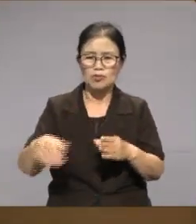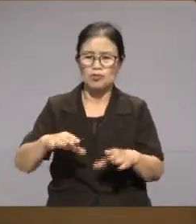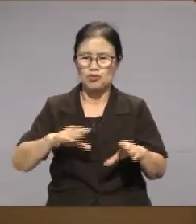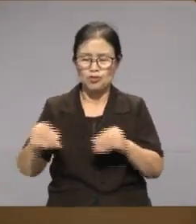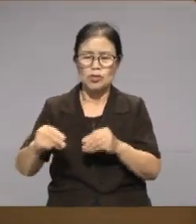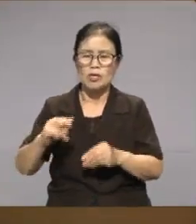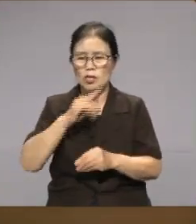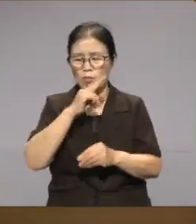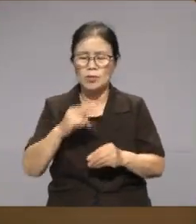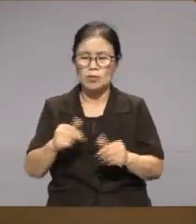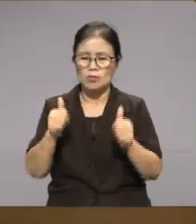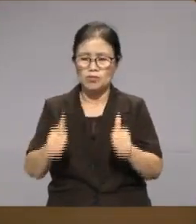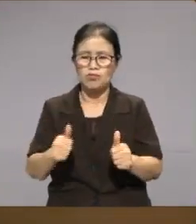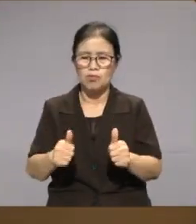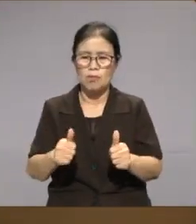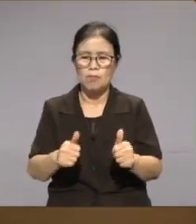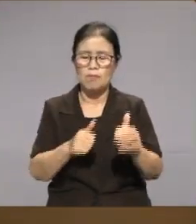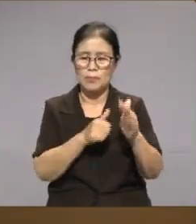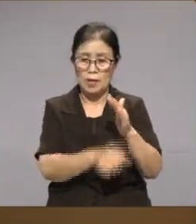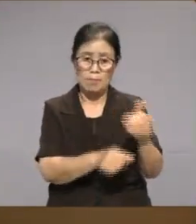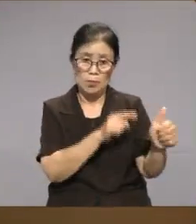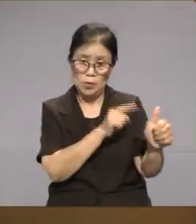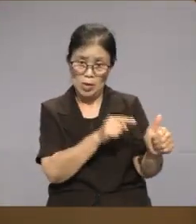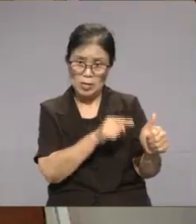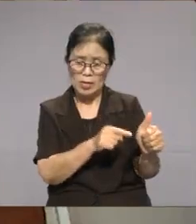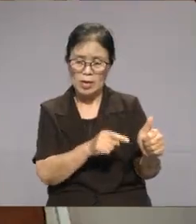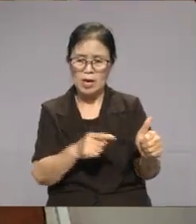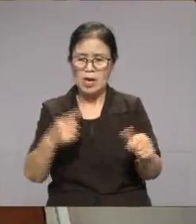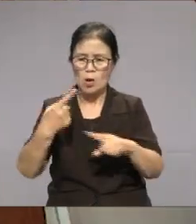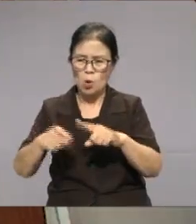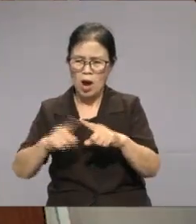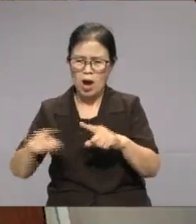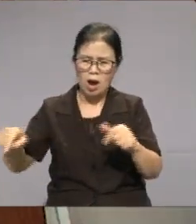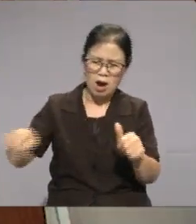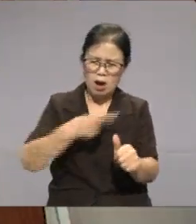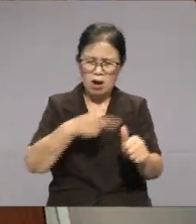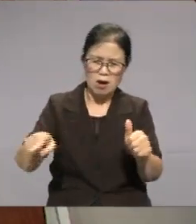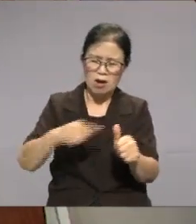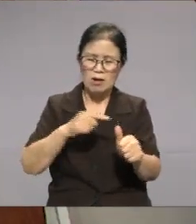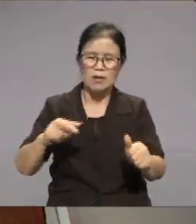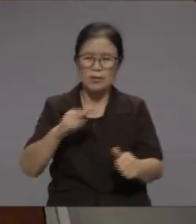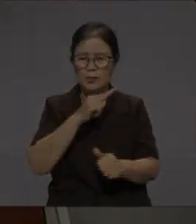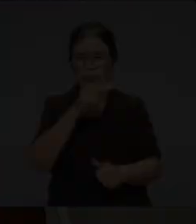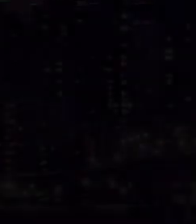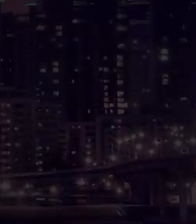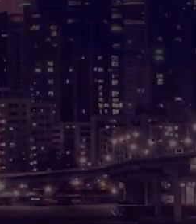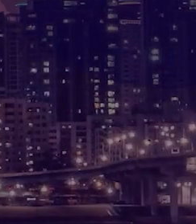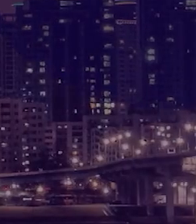법정에서 재판을 받던 코인업체 대표에게 과도를 휘두른 혐의를 받습니다.